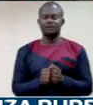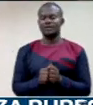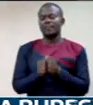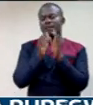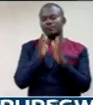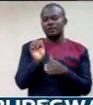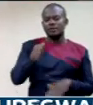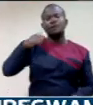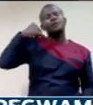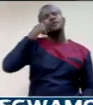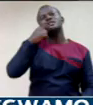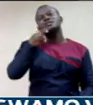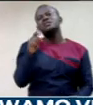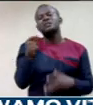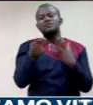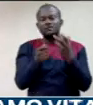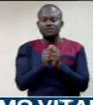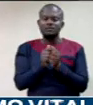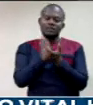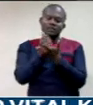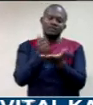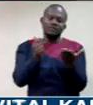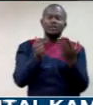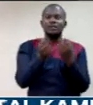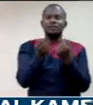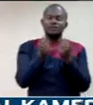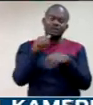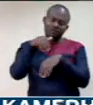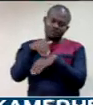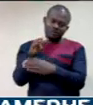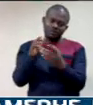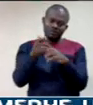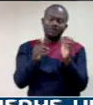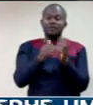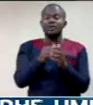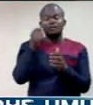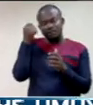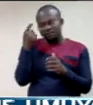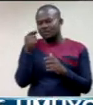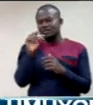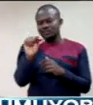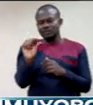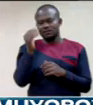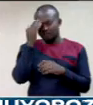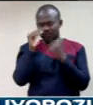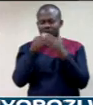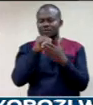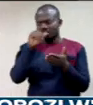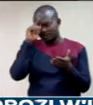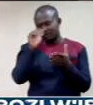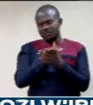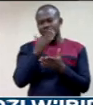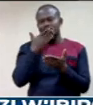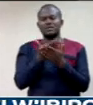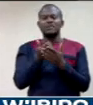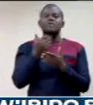ati nkeneye ibi n'ibi, uwimpakingire, uwimpakirira imodoka nohereje. Ariko nyine ni gakeya kuko ntago babizeye neza ko